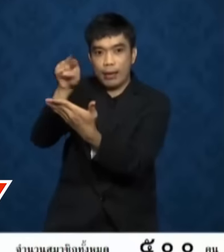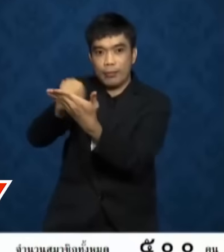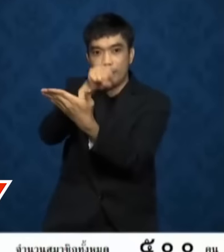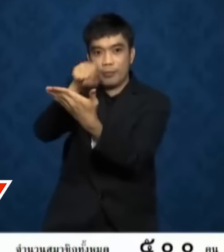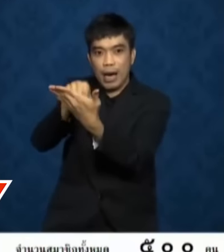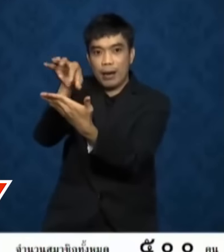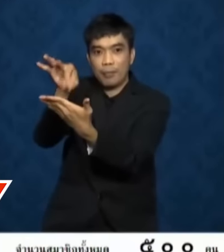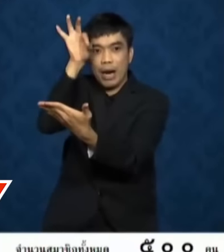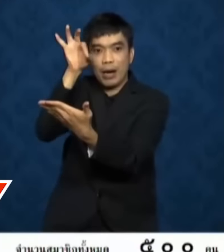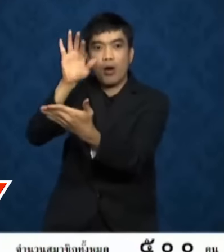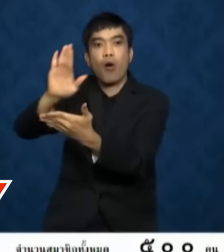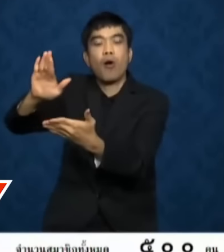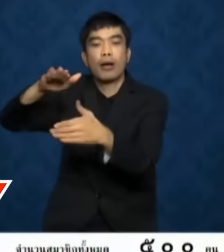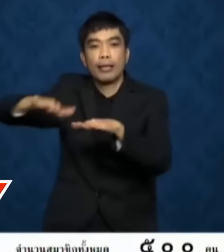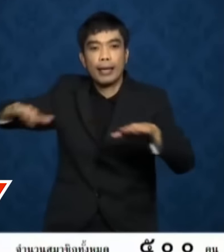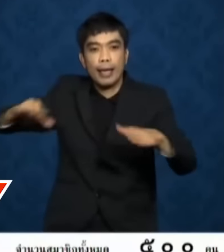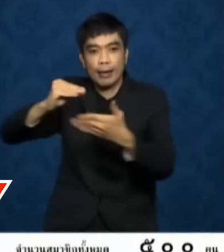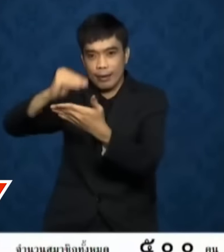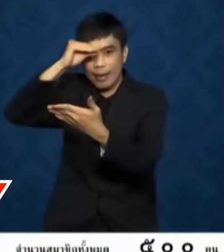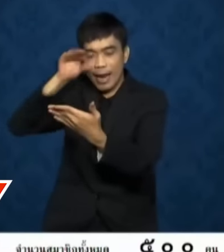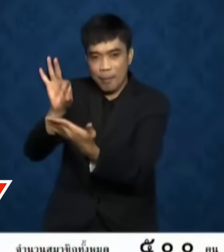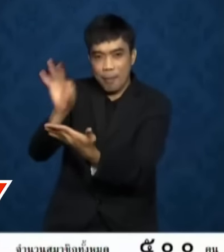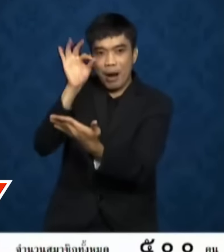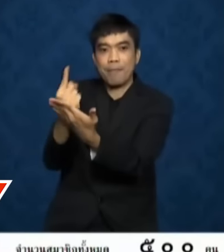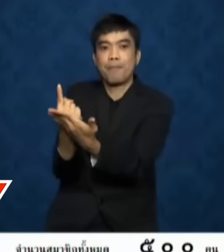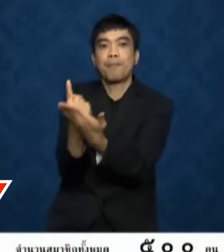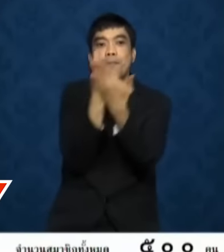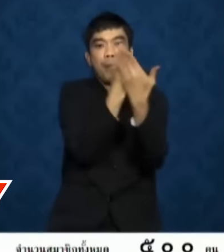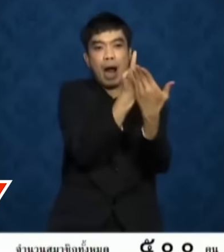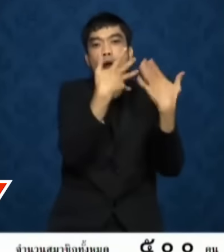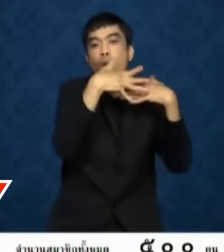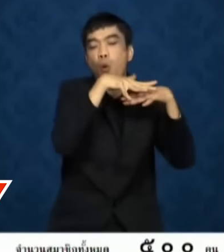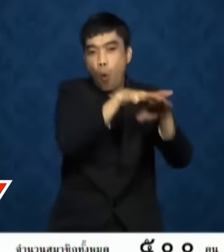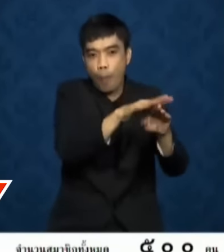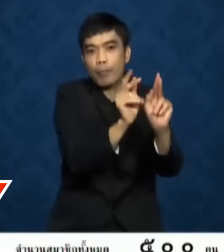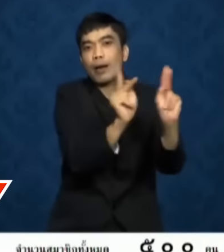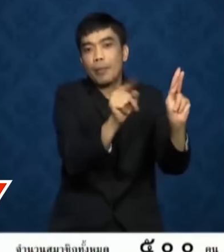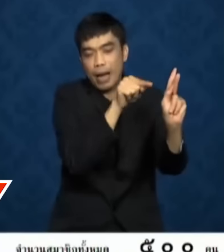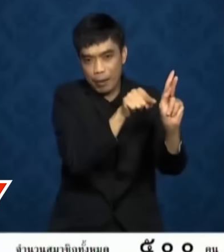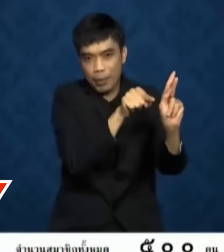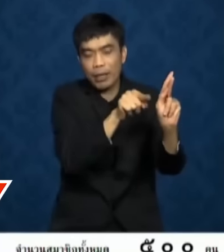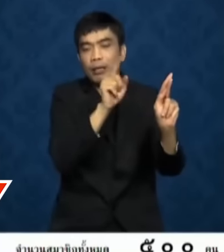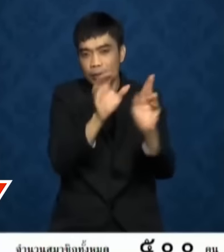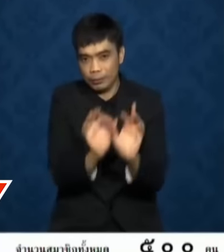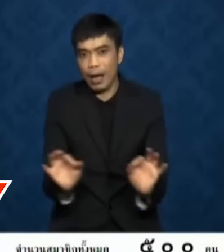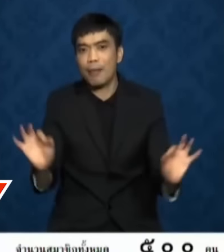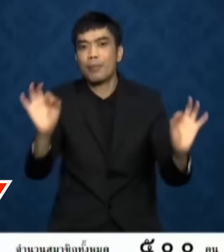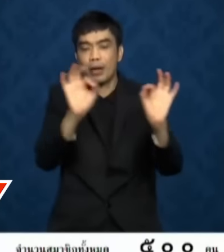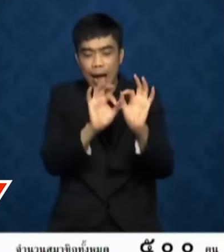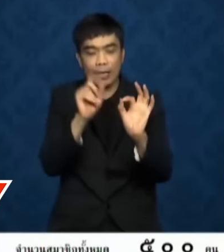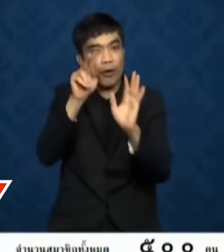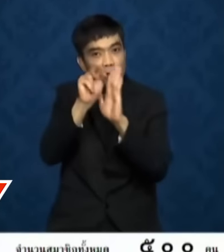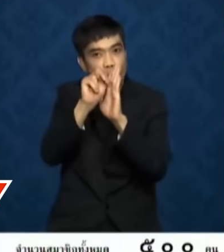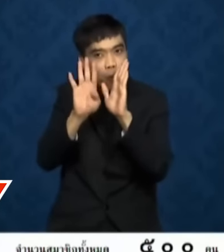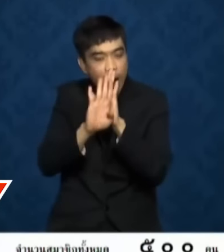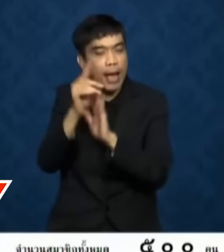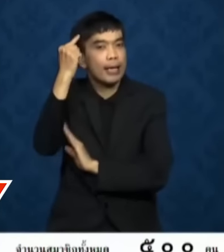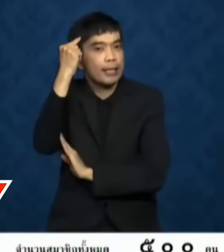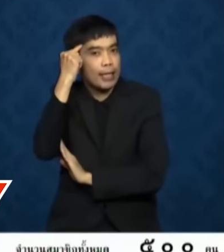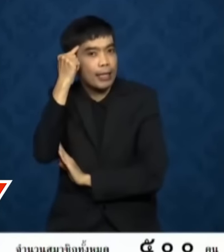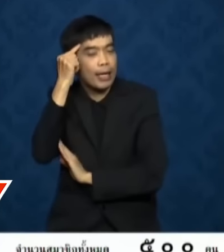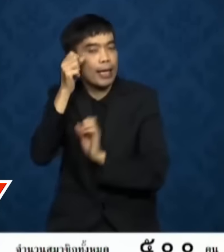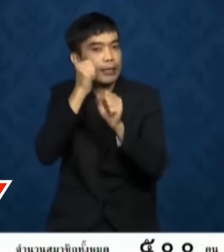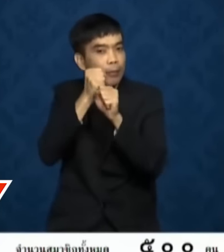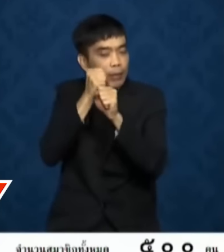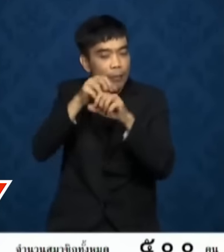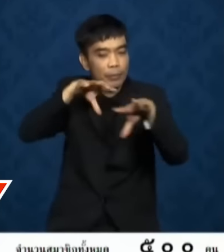ยตรงกลไกแบบนี้ครับท่านประธานก็จะเป็นหลักประกันที่ดีที่จะทำให้การพิจารณานโยบายต่างๆของโรงเรียนไม่ว่าจะเป็นเรื่องการจัด